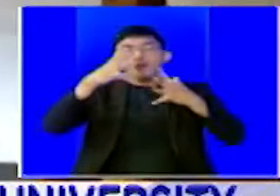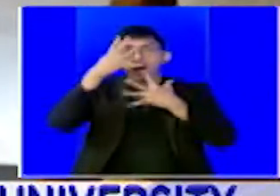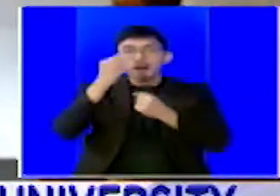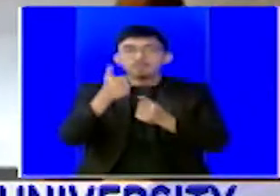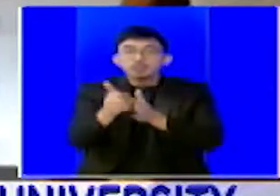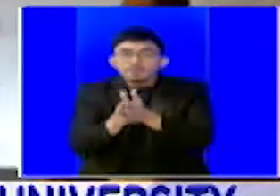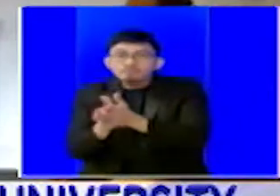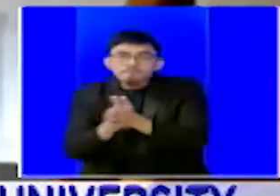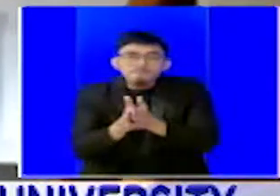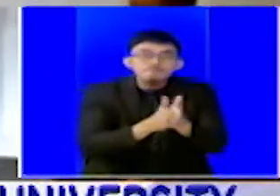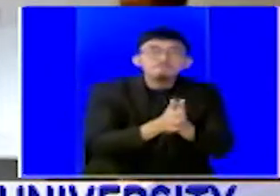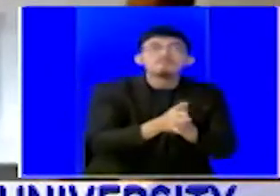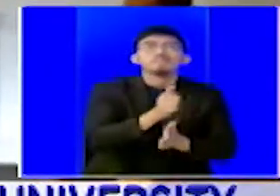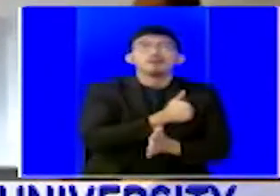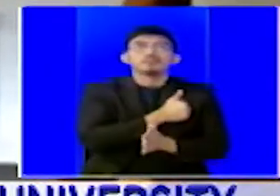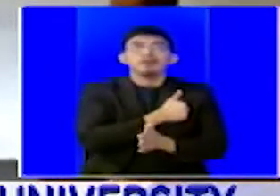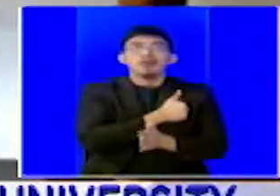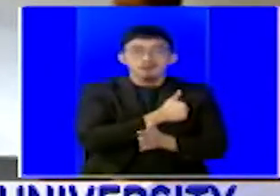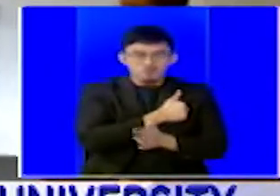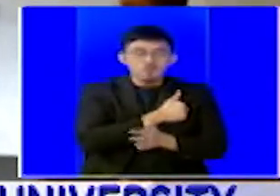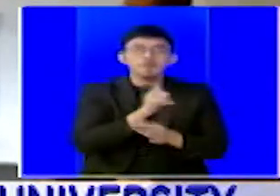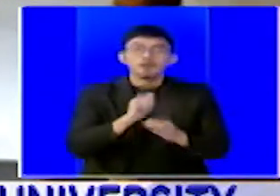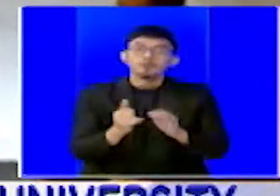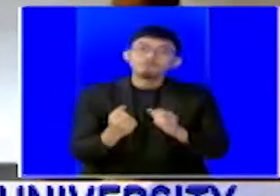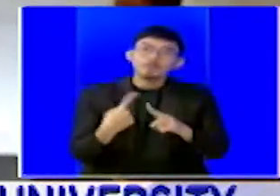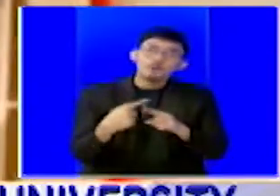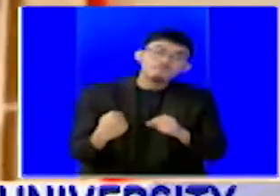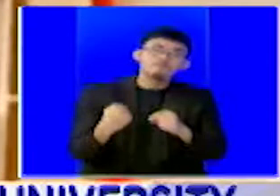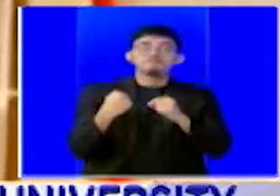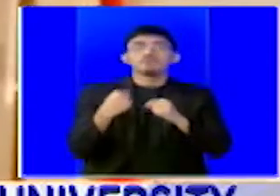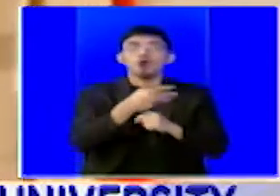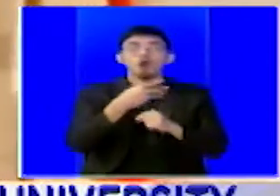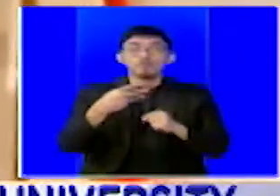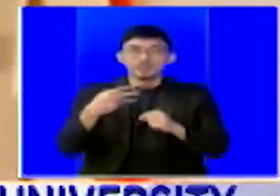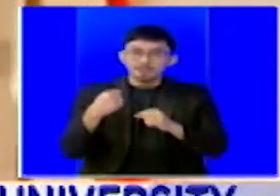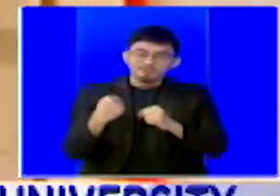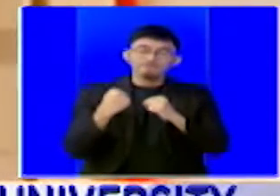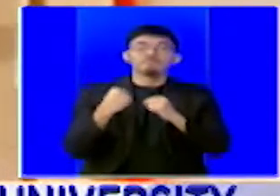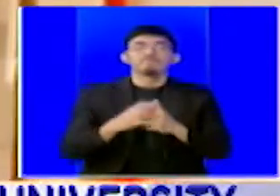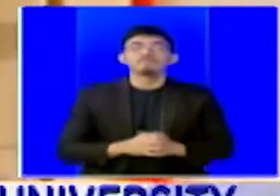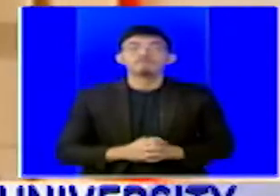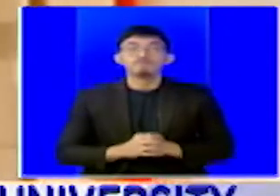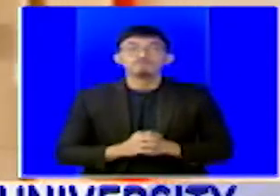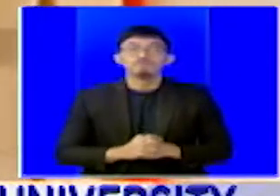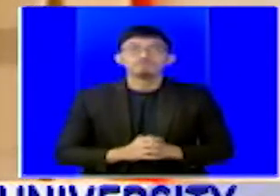memotivasi bangsa untuk memperkokoh kembali posisi ekonomi di percaturan global.